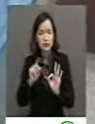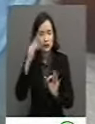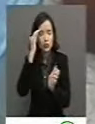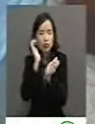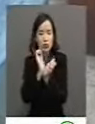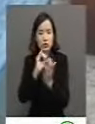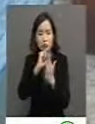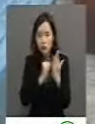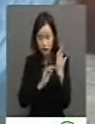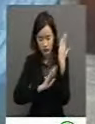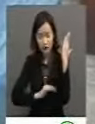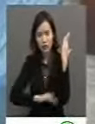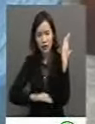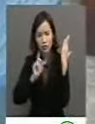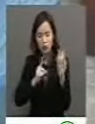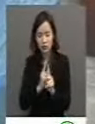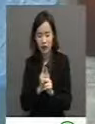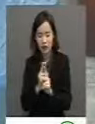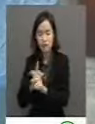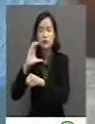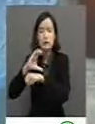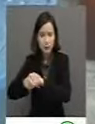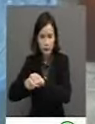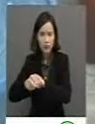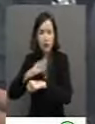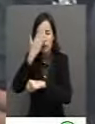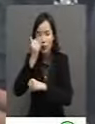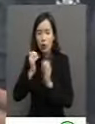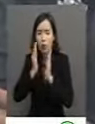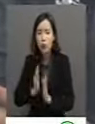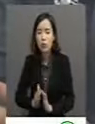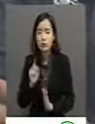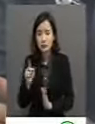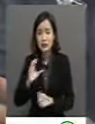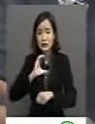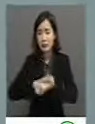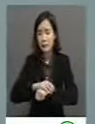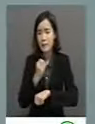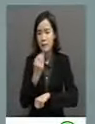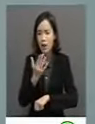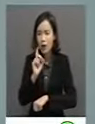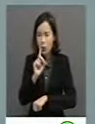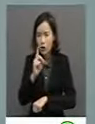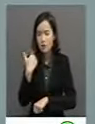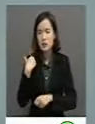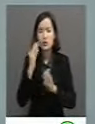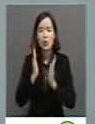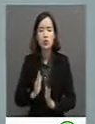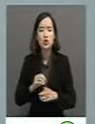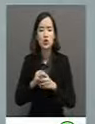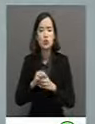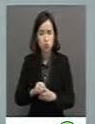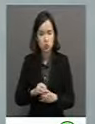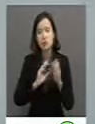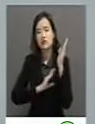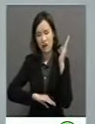จจังหวัดชายแดนภาคใต้ให้ติดตามจับกลุ่มตัวเพราะว่าบุคคลที่ถูกหมายจับส่วนใหญ่จะมีภูมิลำเนาอยู่ในพื้นที่